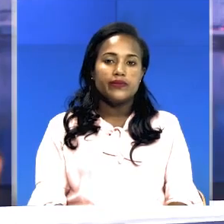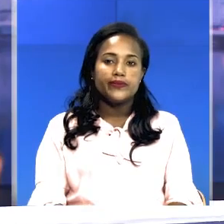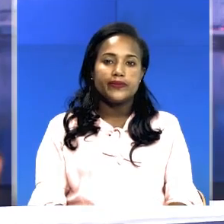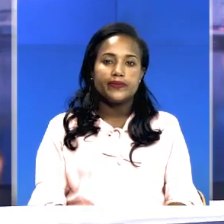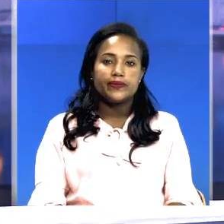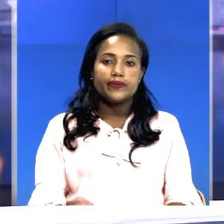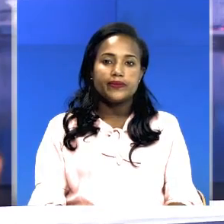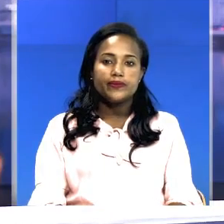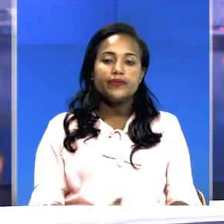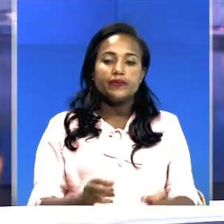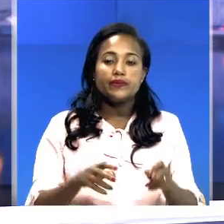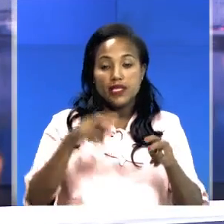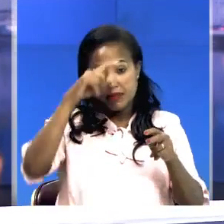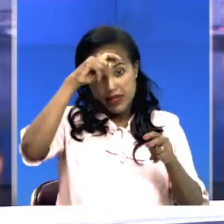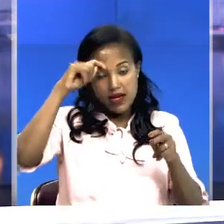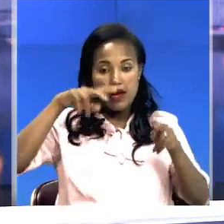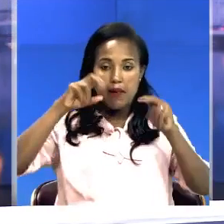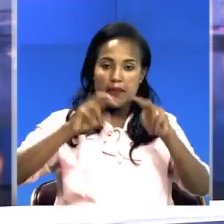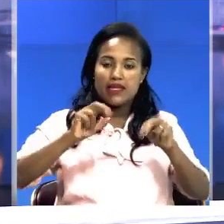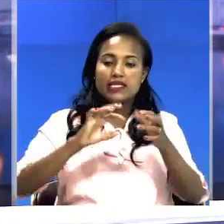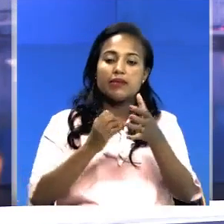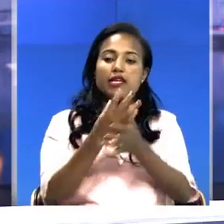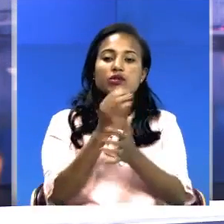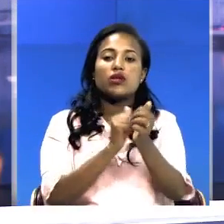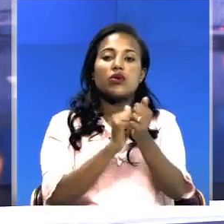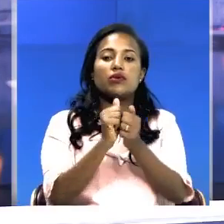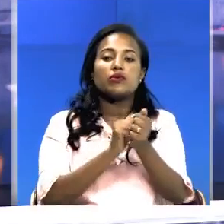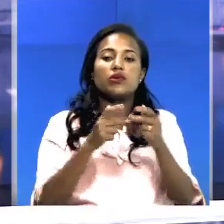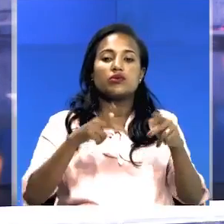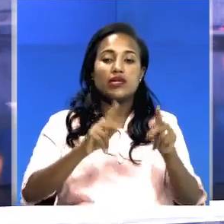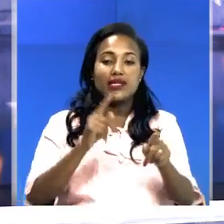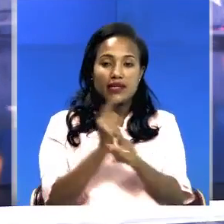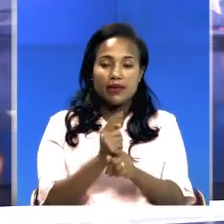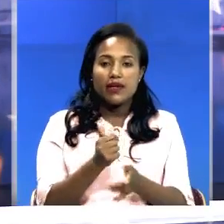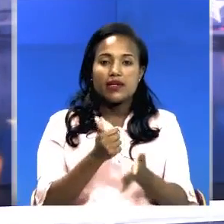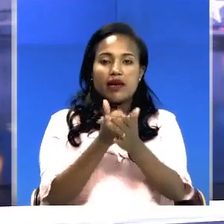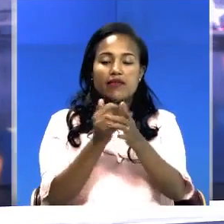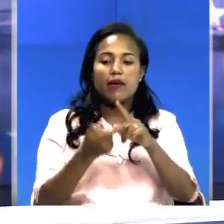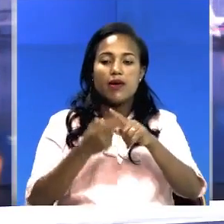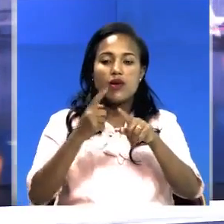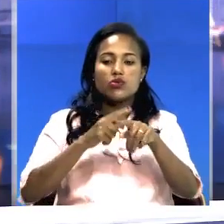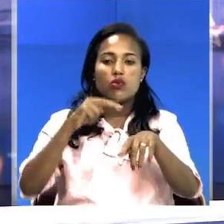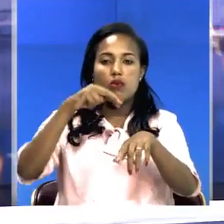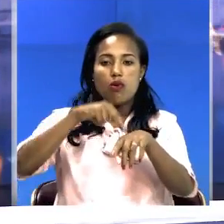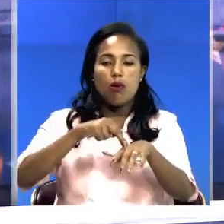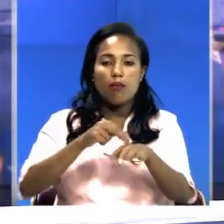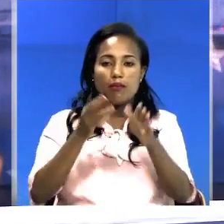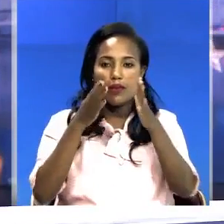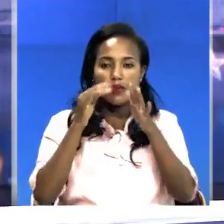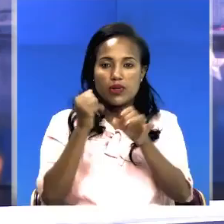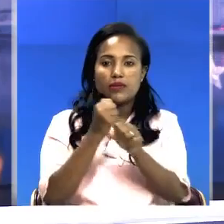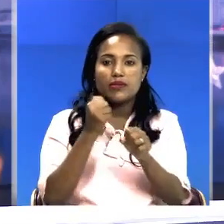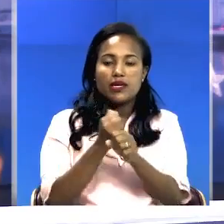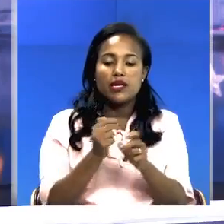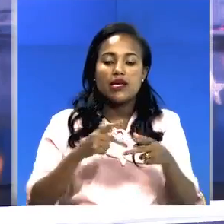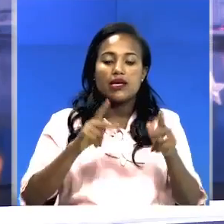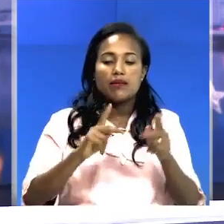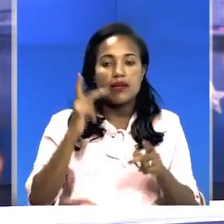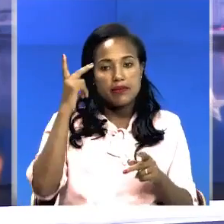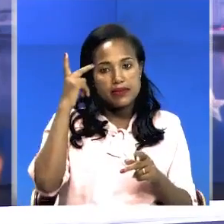የብርሃን በጣ ሰብላቸው ላውደመባቸው አርሶ አደሮች ተገቢው ድጋፍና መልሶ ማቋቋም በትኩረት እንደሚሰራ የግብርና ሚኒስቴር